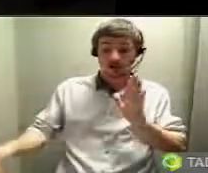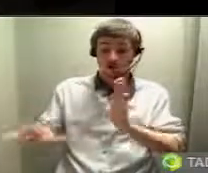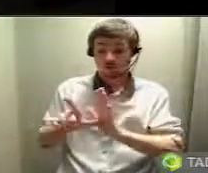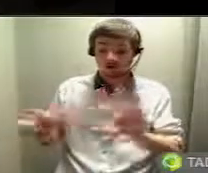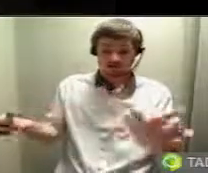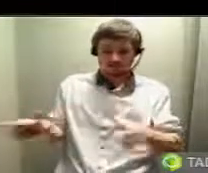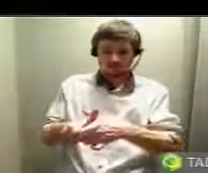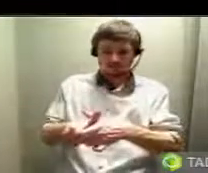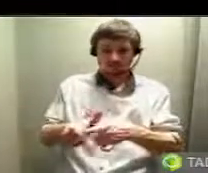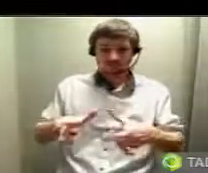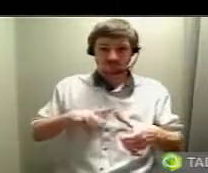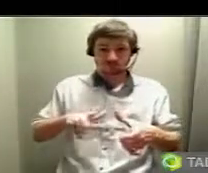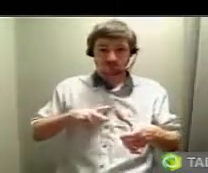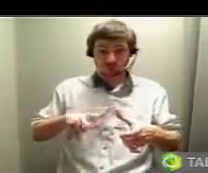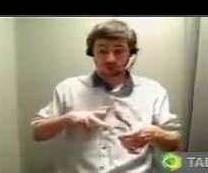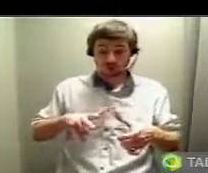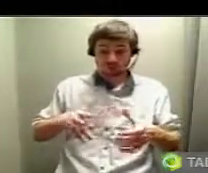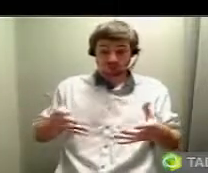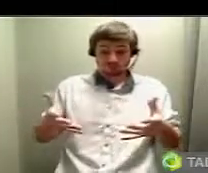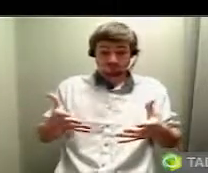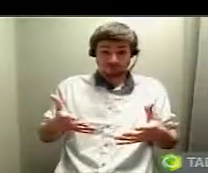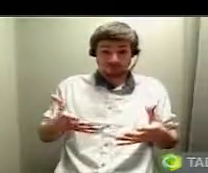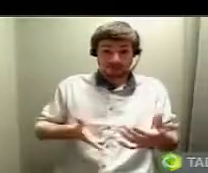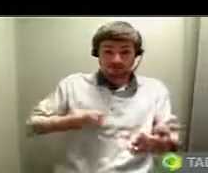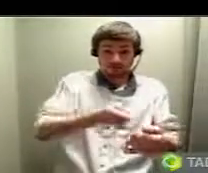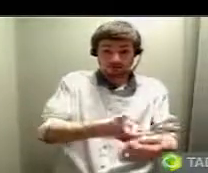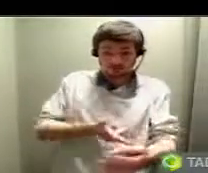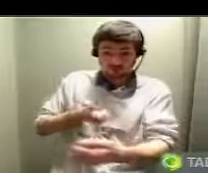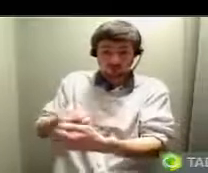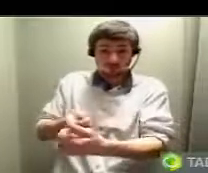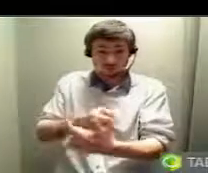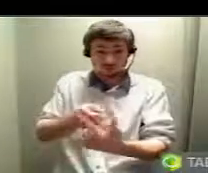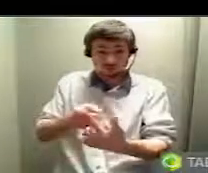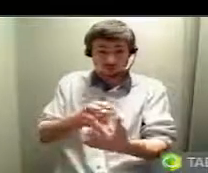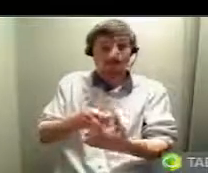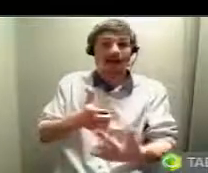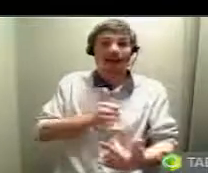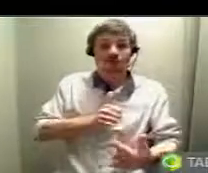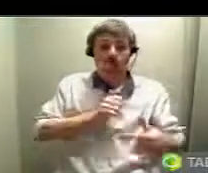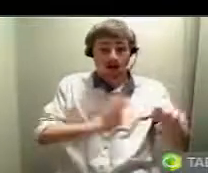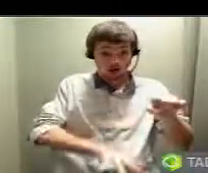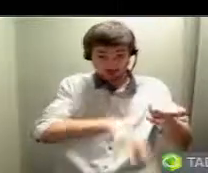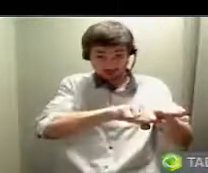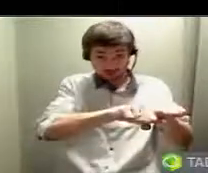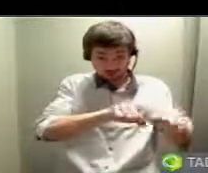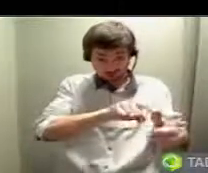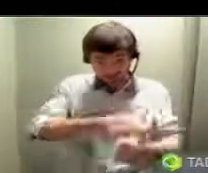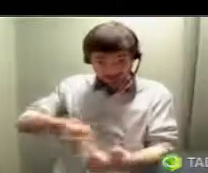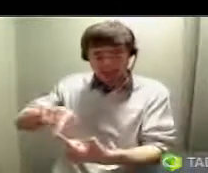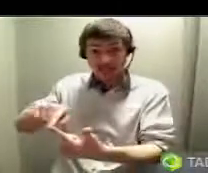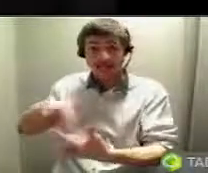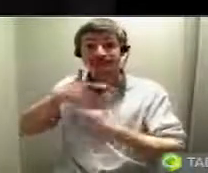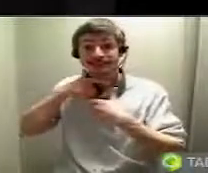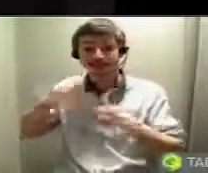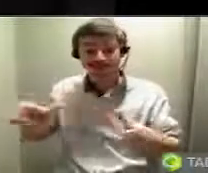réponses, la compensation individuelle et l'accessibilité. Un mot sur les trophées. Ils ne cessent de